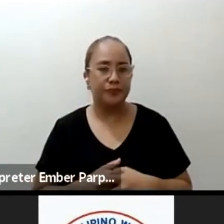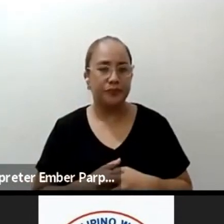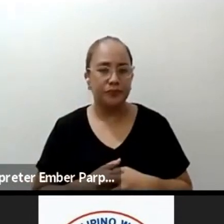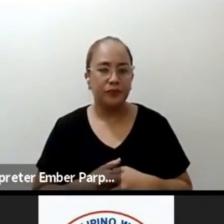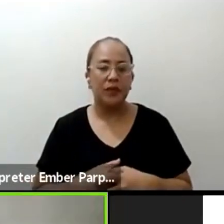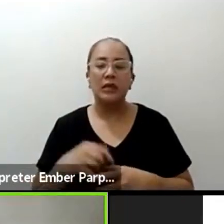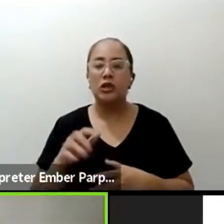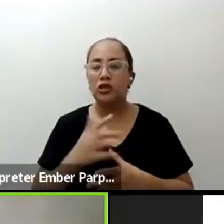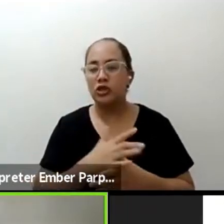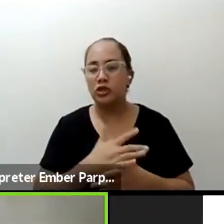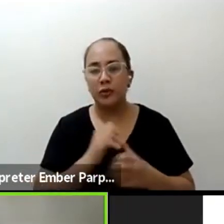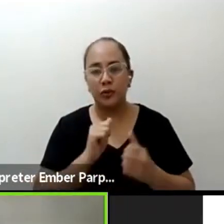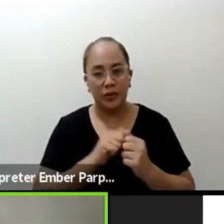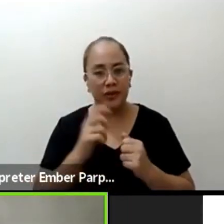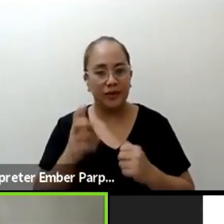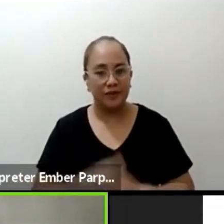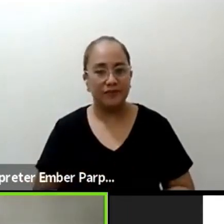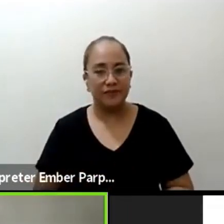i-share ko ngayon.